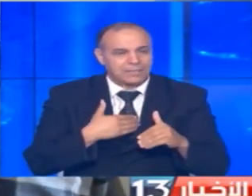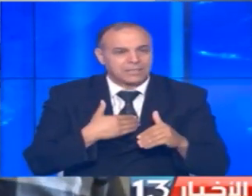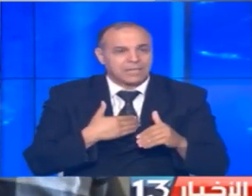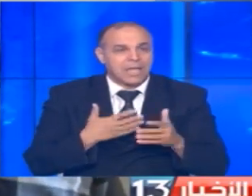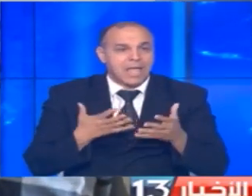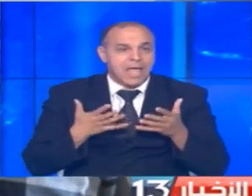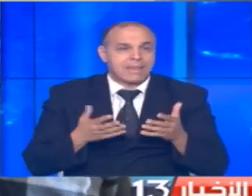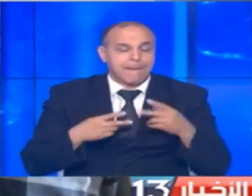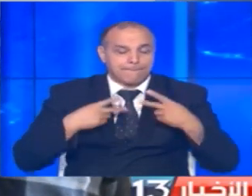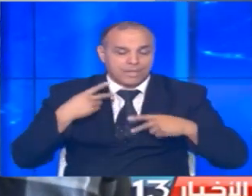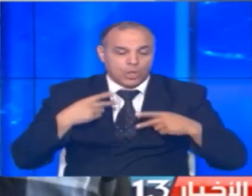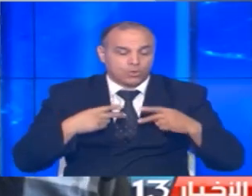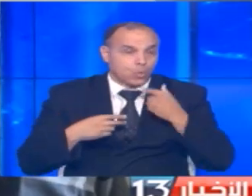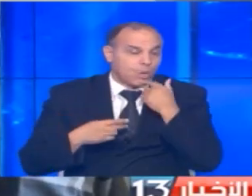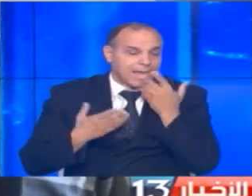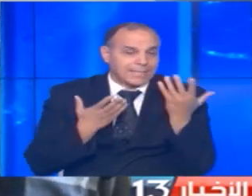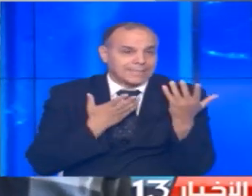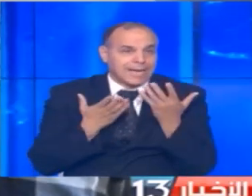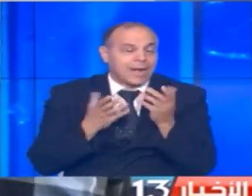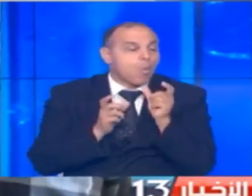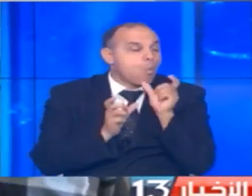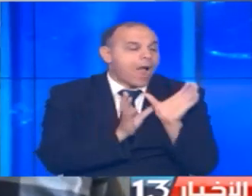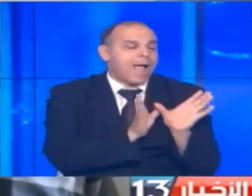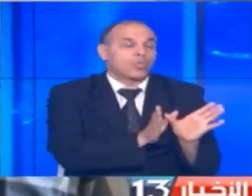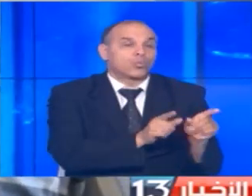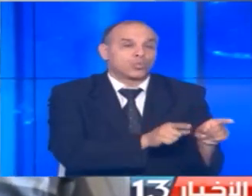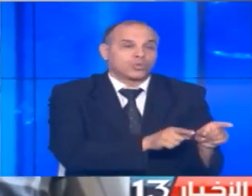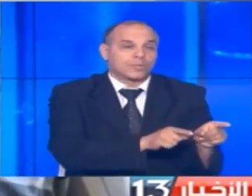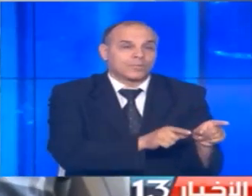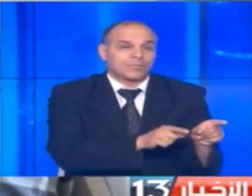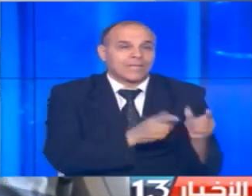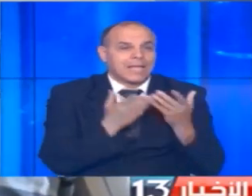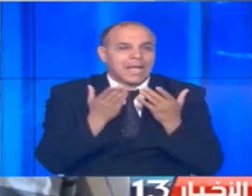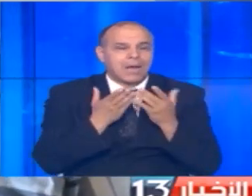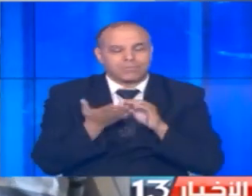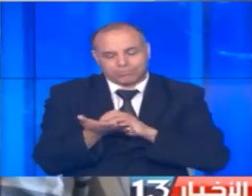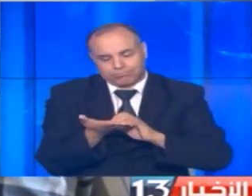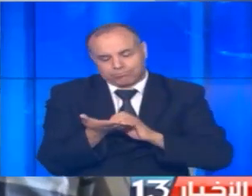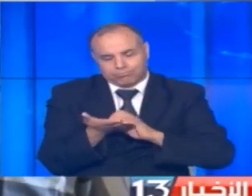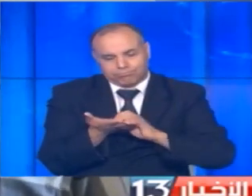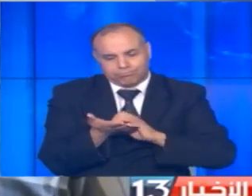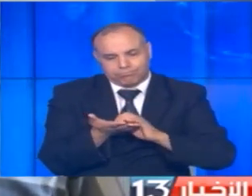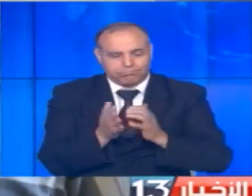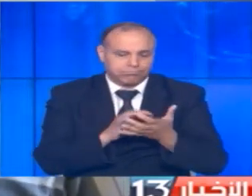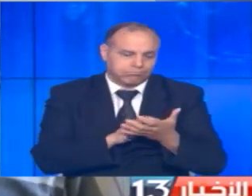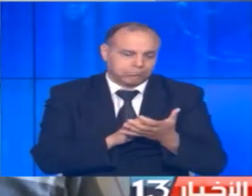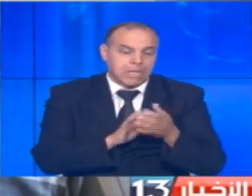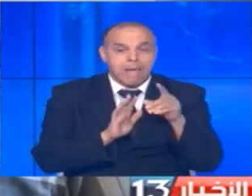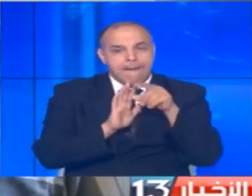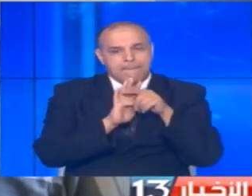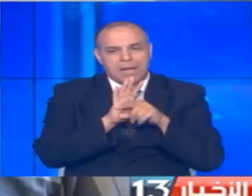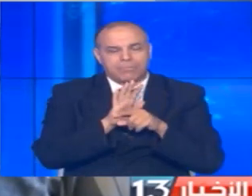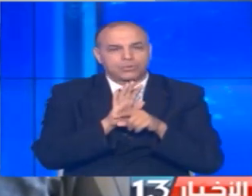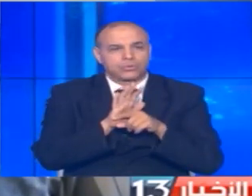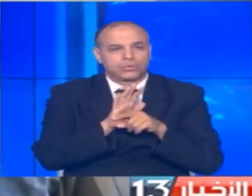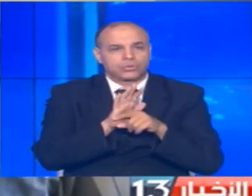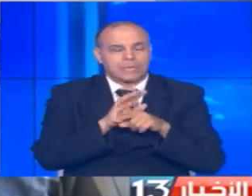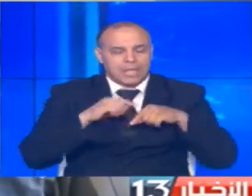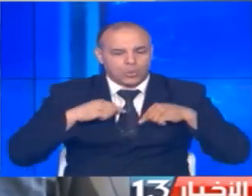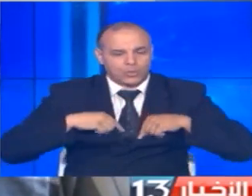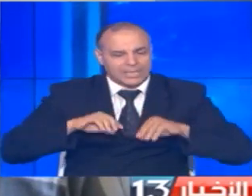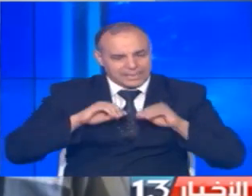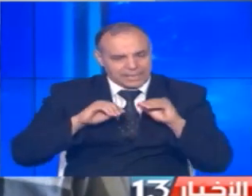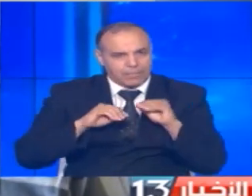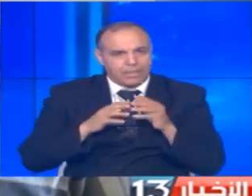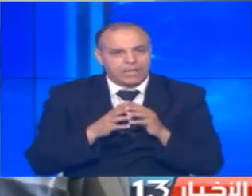الناحيه البيداغوجيه التلاميذ هذوما يقراوا وحدهم في قسم، يقراوا بطريقه براي، البرامج تاع وزاره التربيه